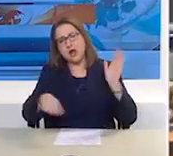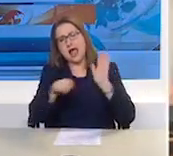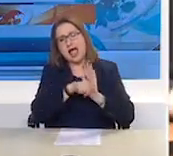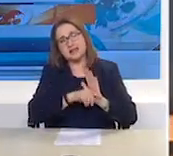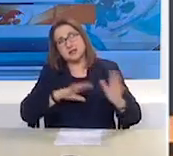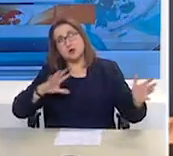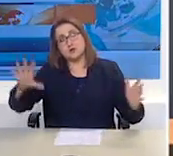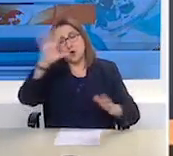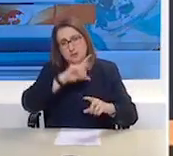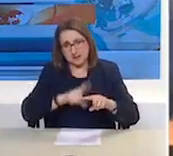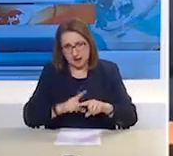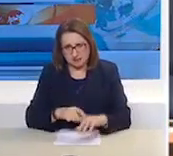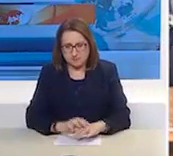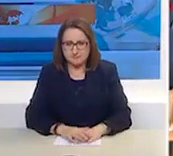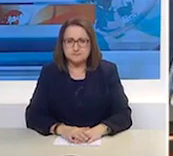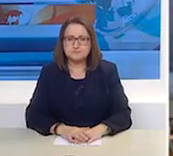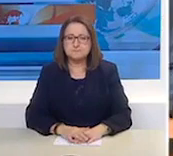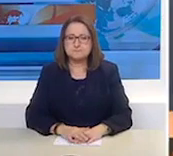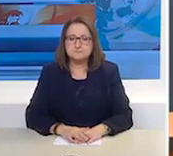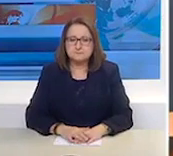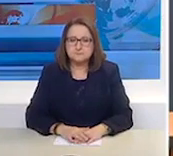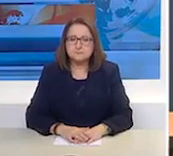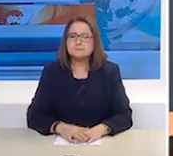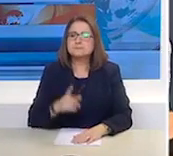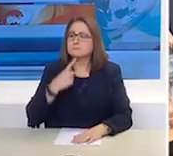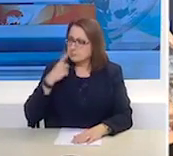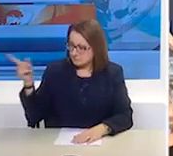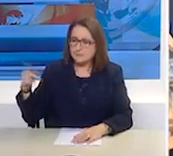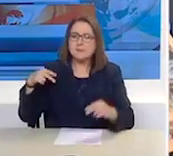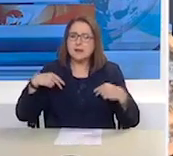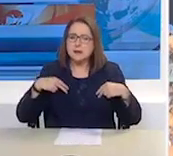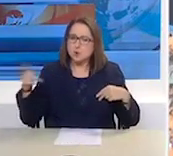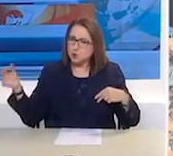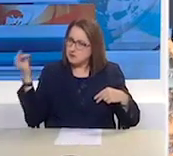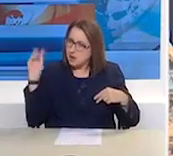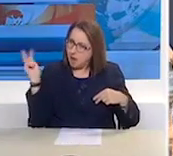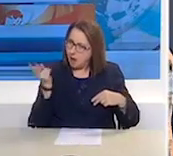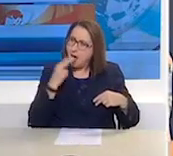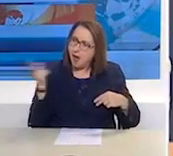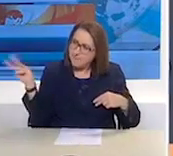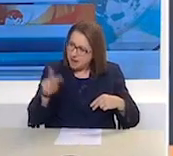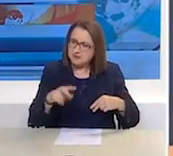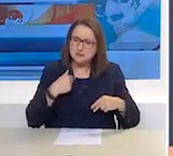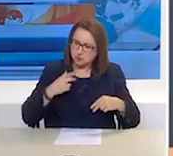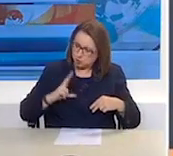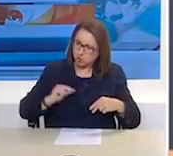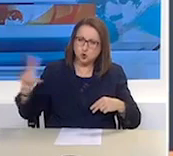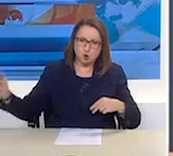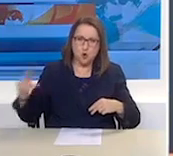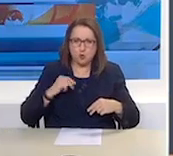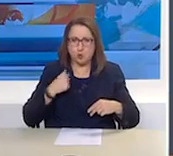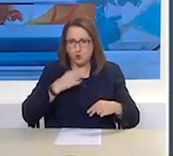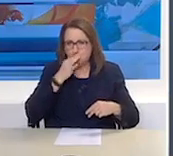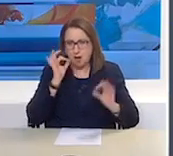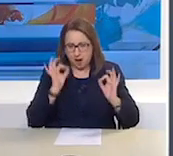Ναι, σε γενικές γραμμές καλύφθηκα από την απάντηση του κ. Υπουργού. Εγώ αυτό που θα ήθελα να συμπληρώσω όσον αφορά